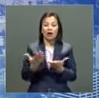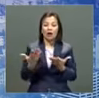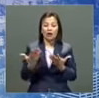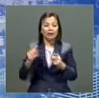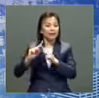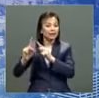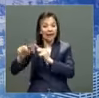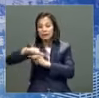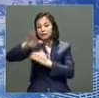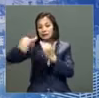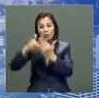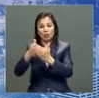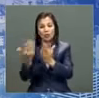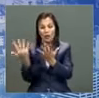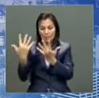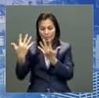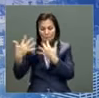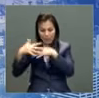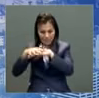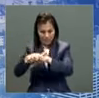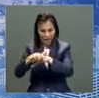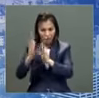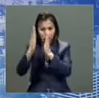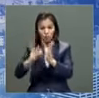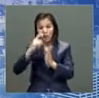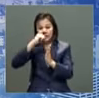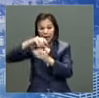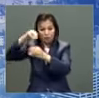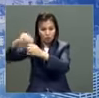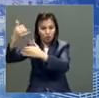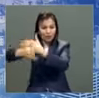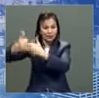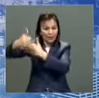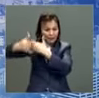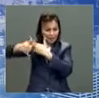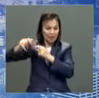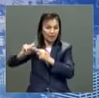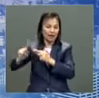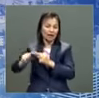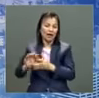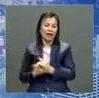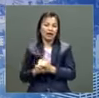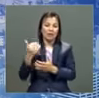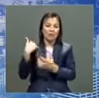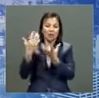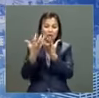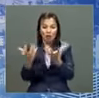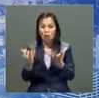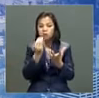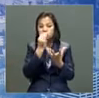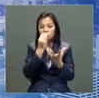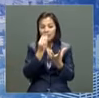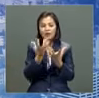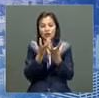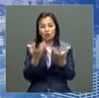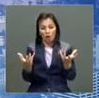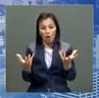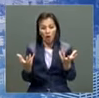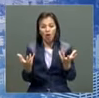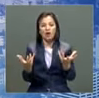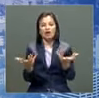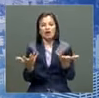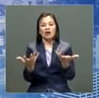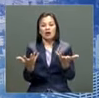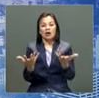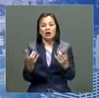กันกับทางพี่น้องประชาชนกันอยู่อย่างเต็มที่แล้วก็มีการเอาของเอาอาหารเอาสิ่งยังชี